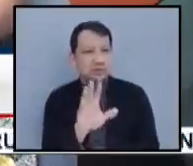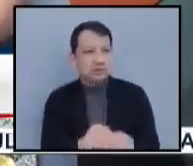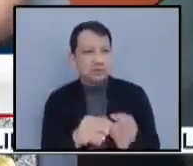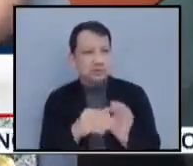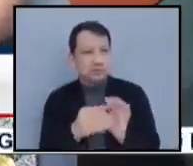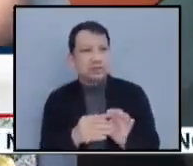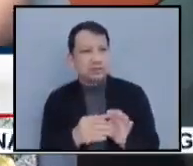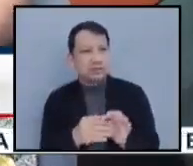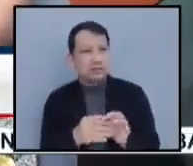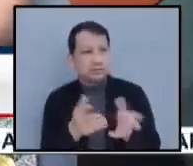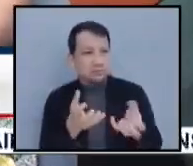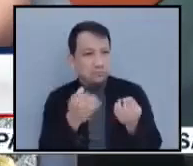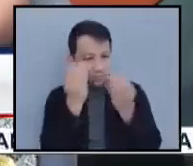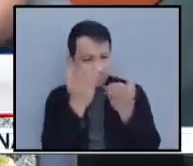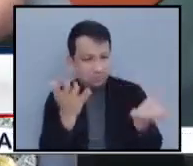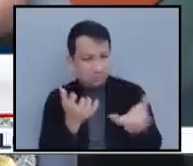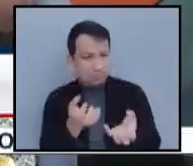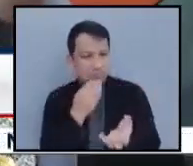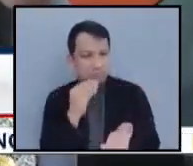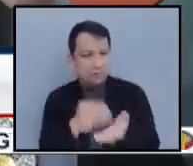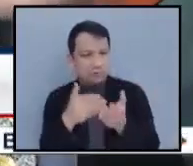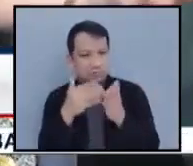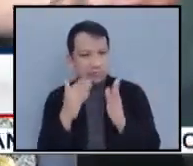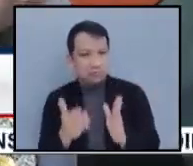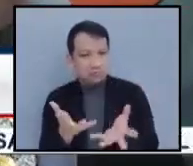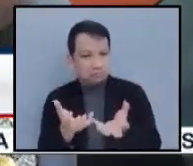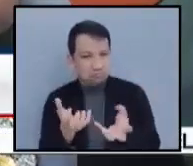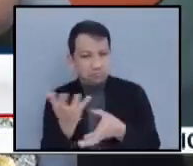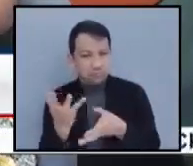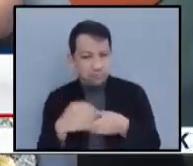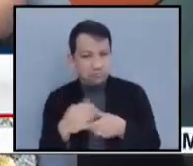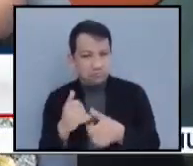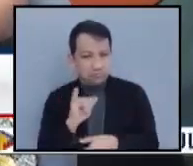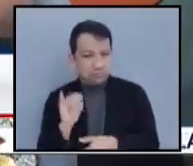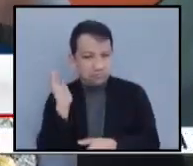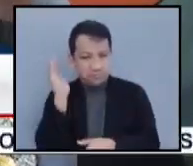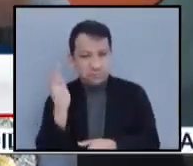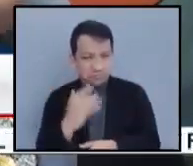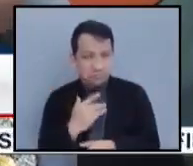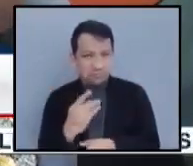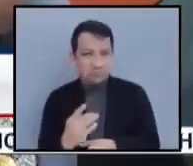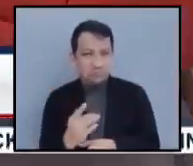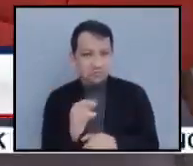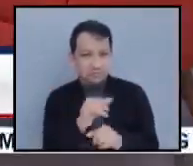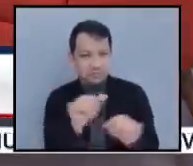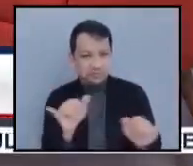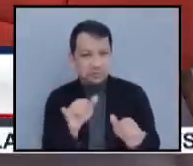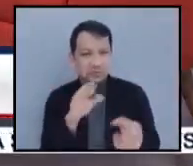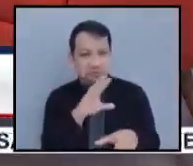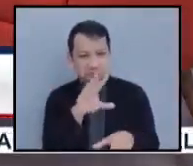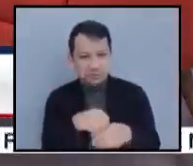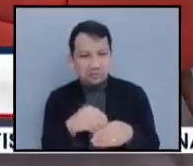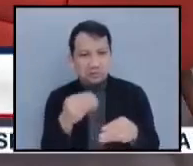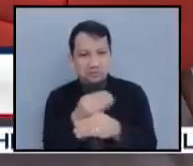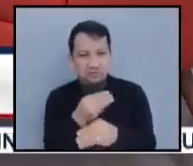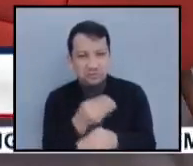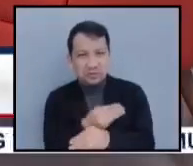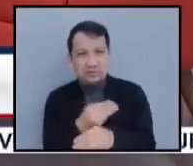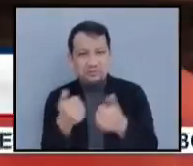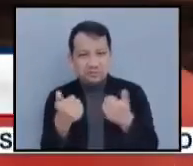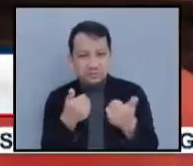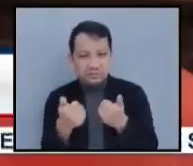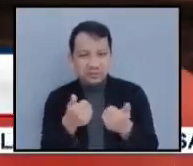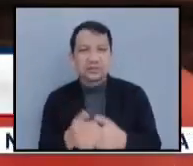enthusiasts or students also wants to be like you someday na makasali rin sa mga math competitions?